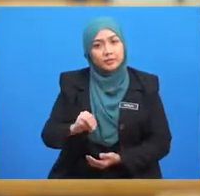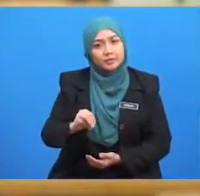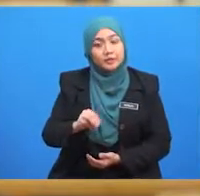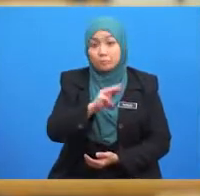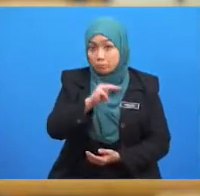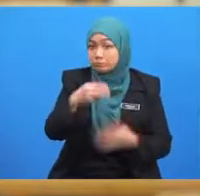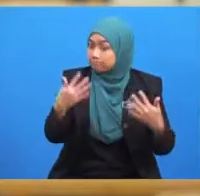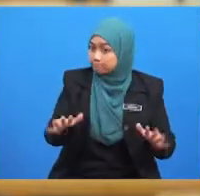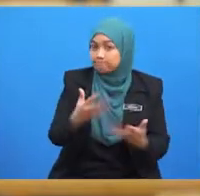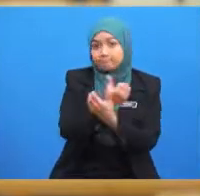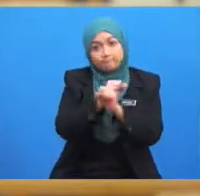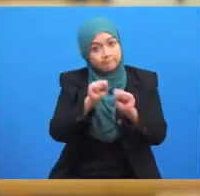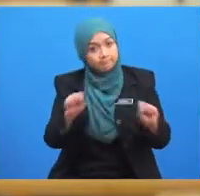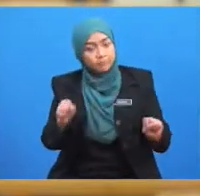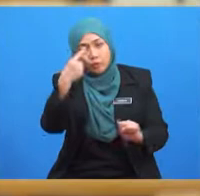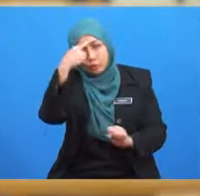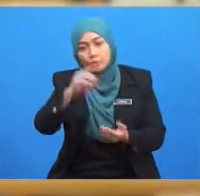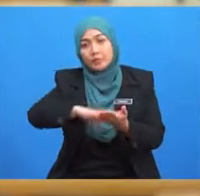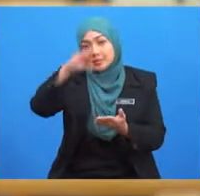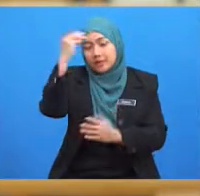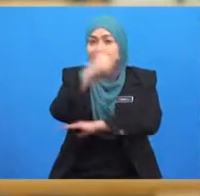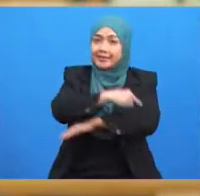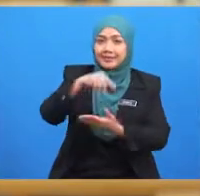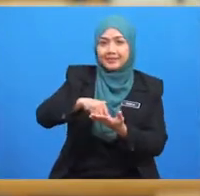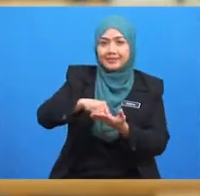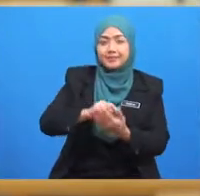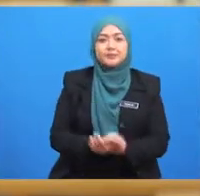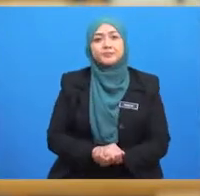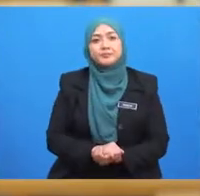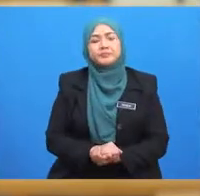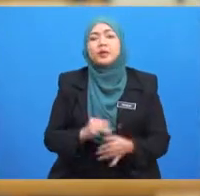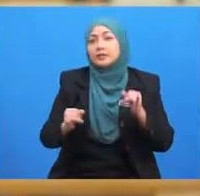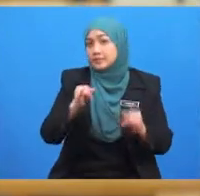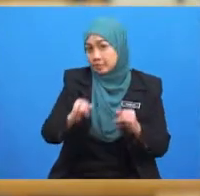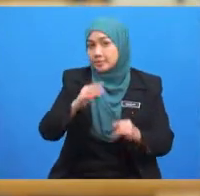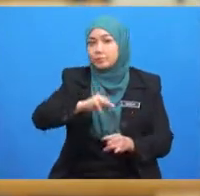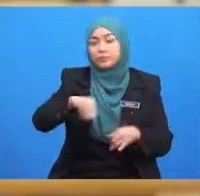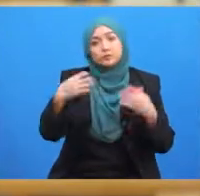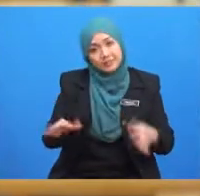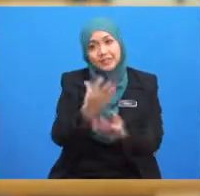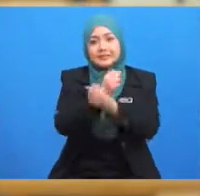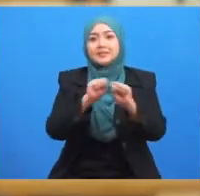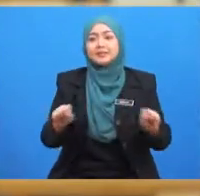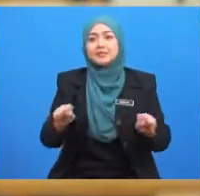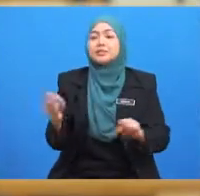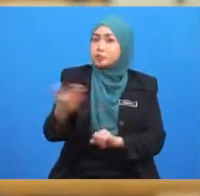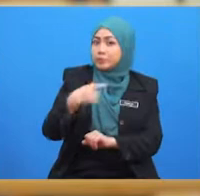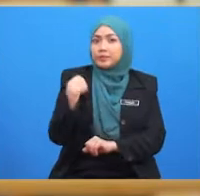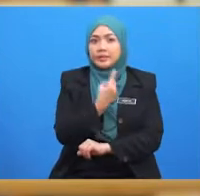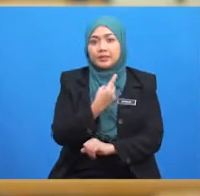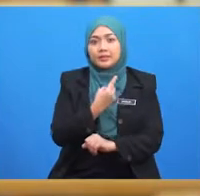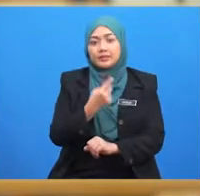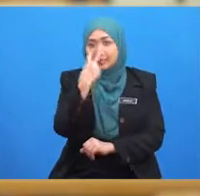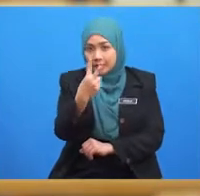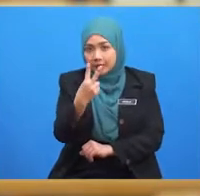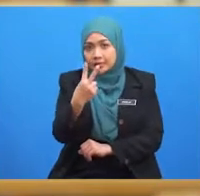bersedia untuk memudahkan pembelajaran kita jika anda sudah bersedih Ayo kita lihat